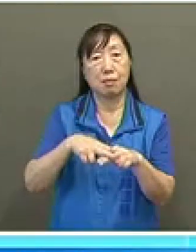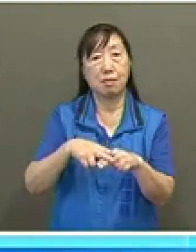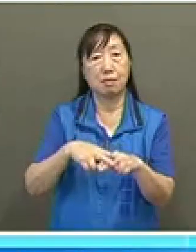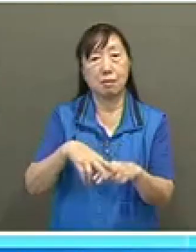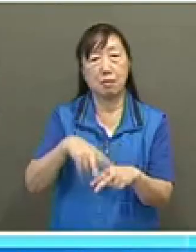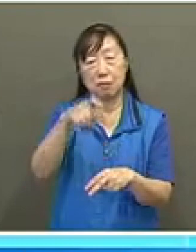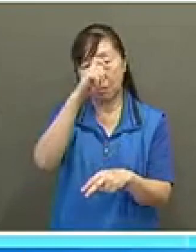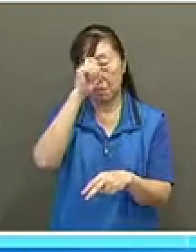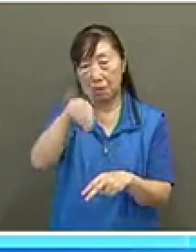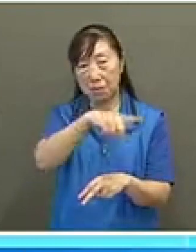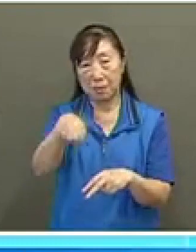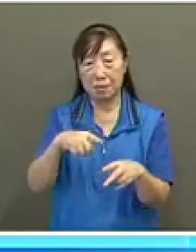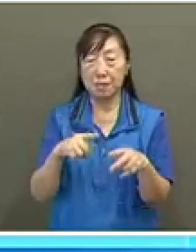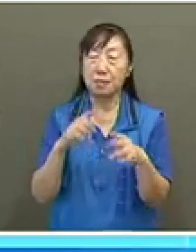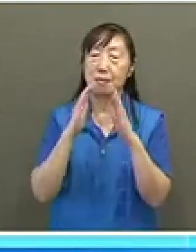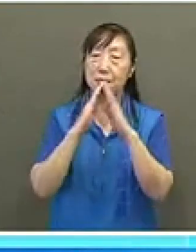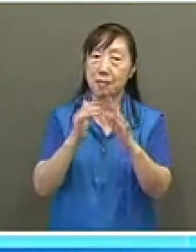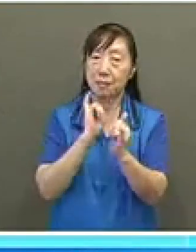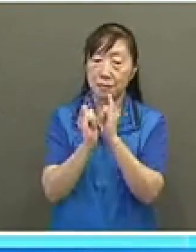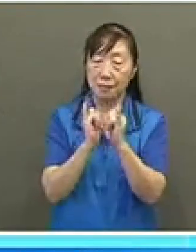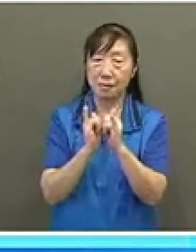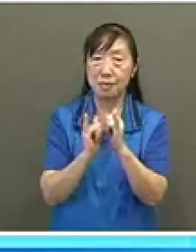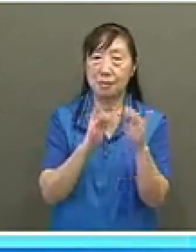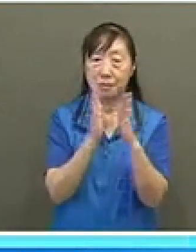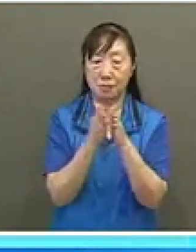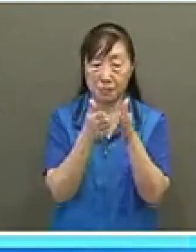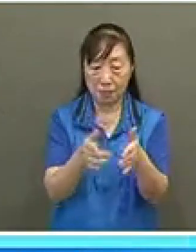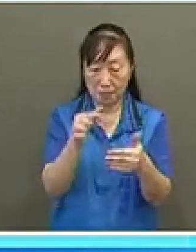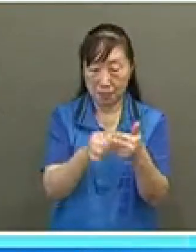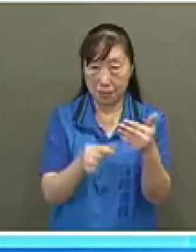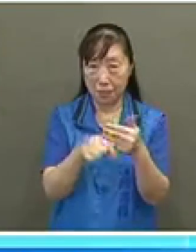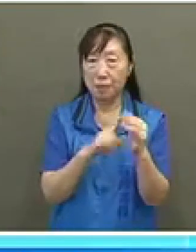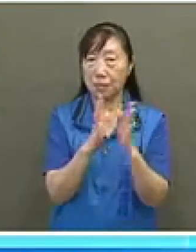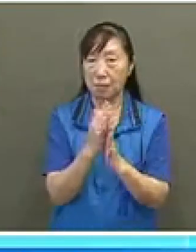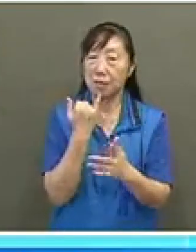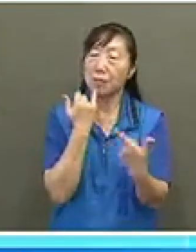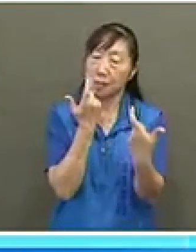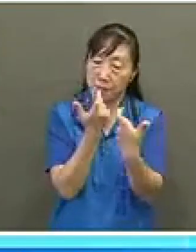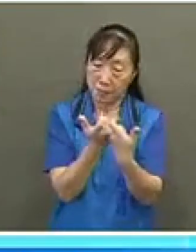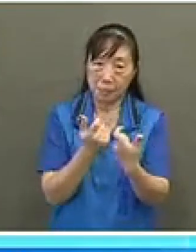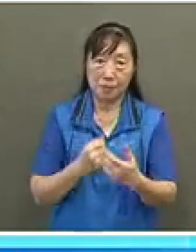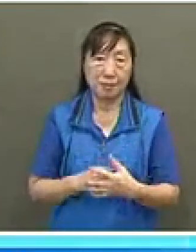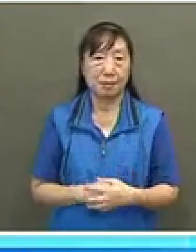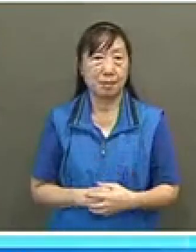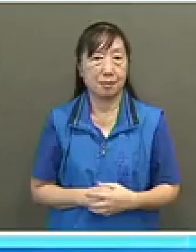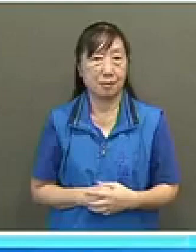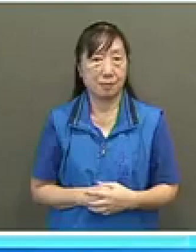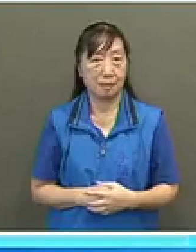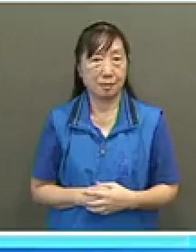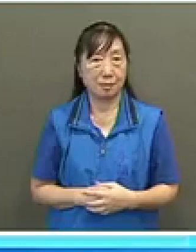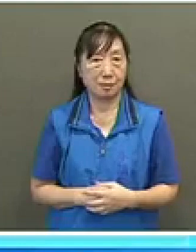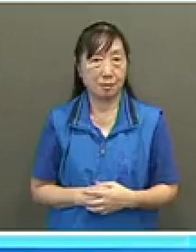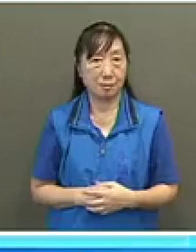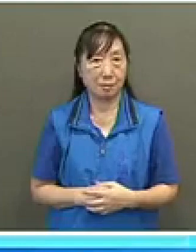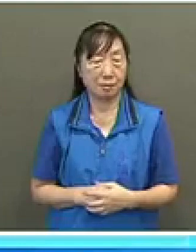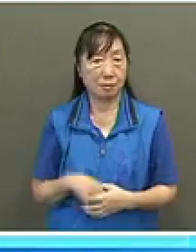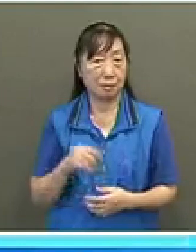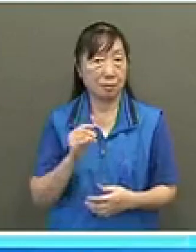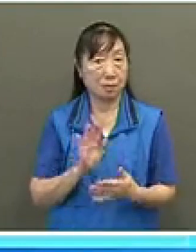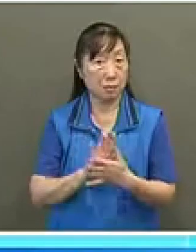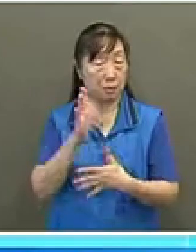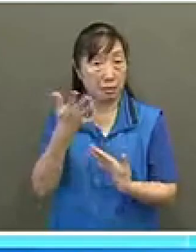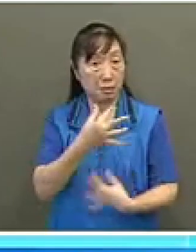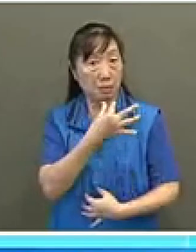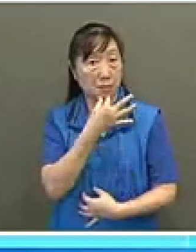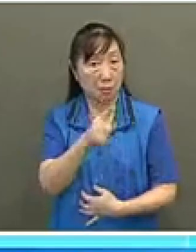友希望能够对我们的管制能够多以配合。至于为了防范第二